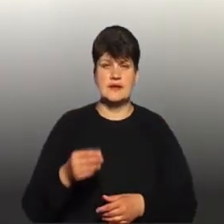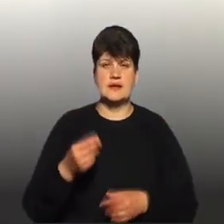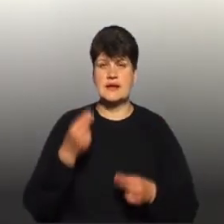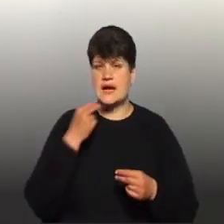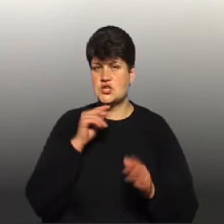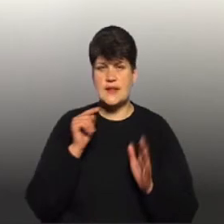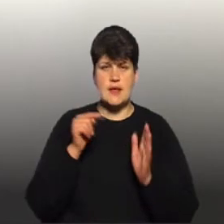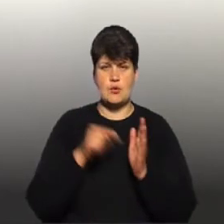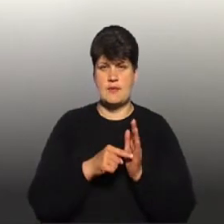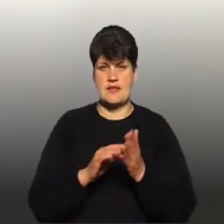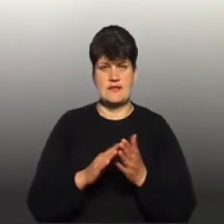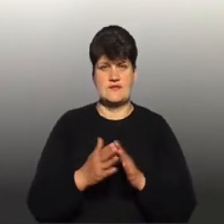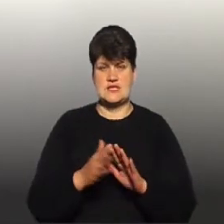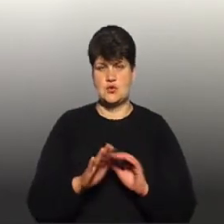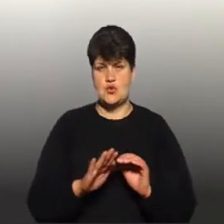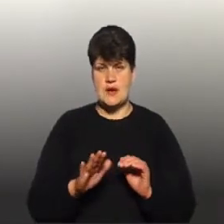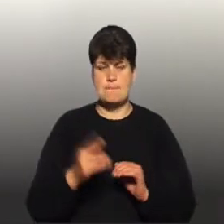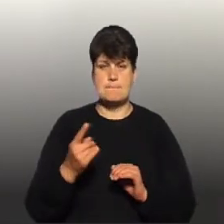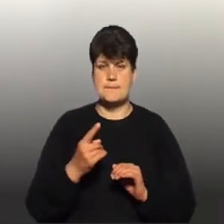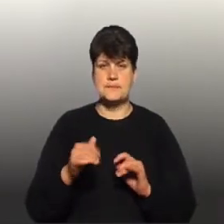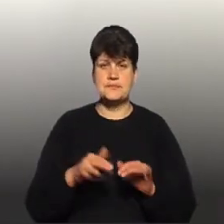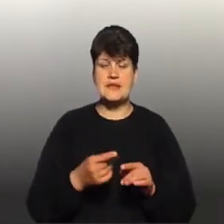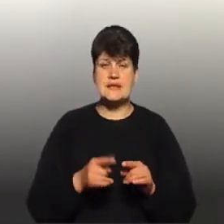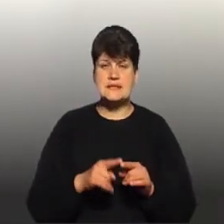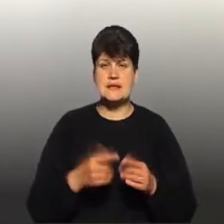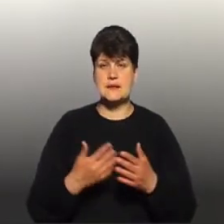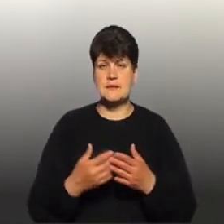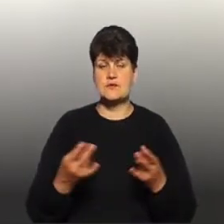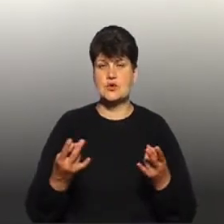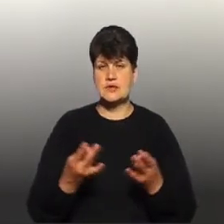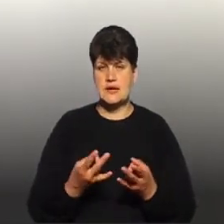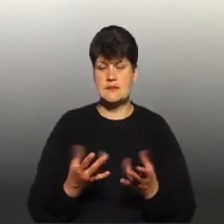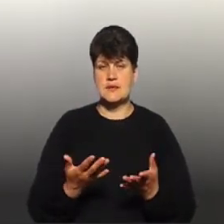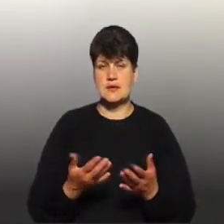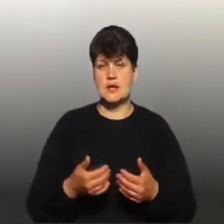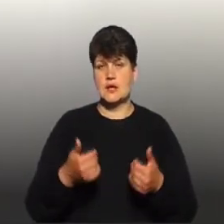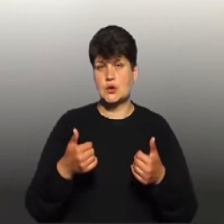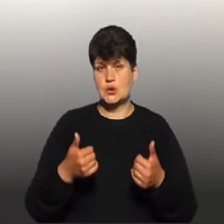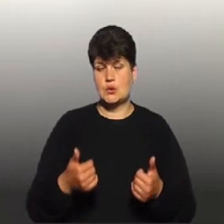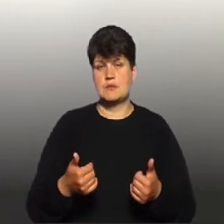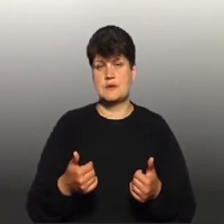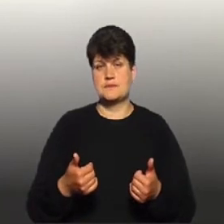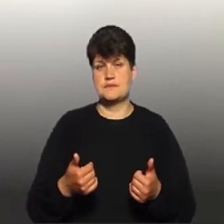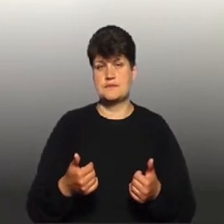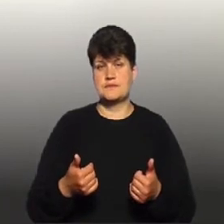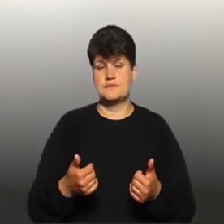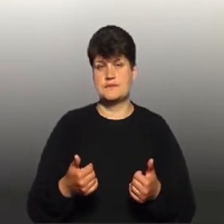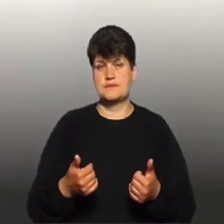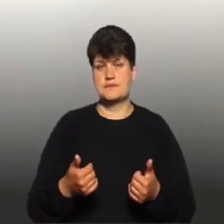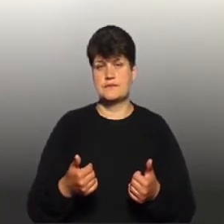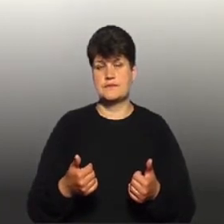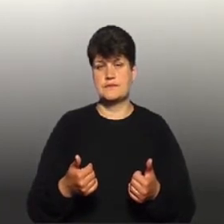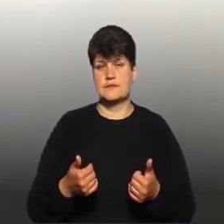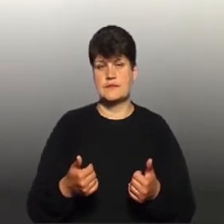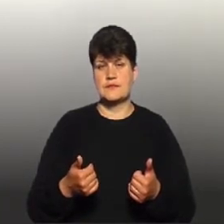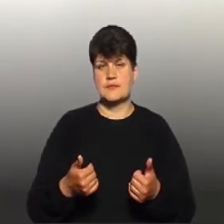ситуацію, а першим ділом, звичайно, що це, напевно, треба десь добре товсту воду, як то кажуть, десь